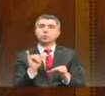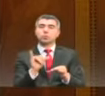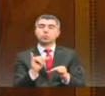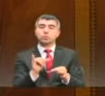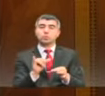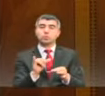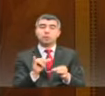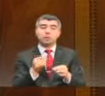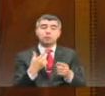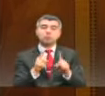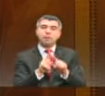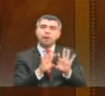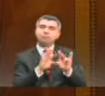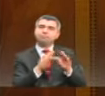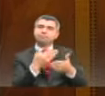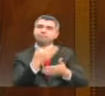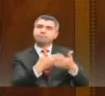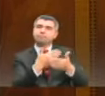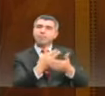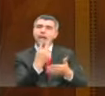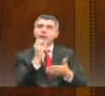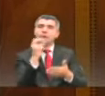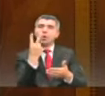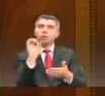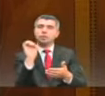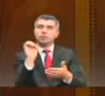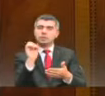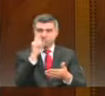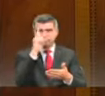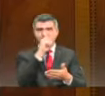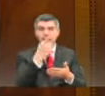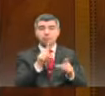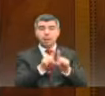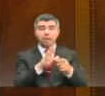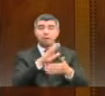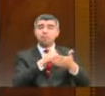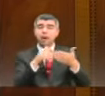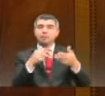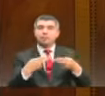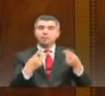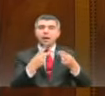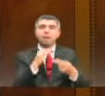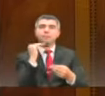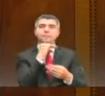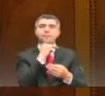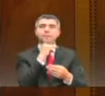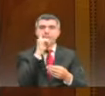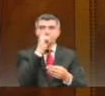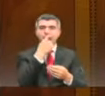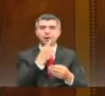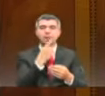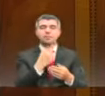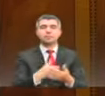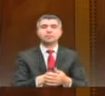الرقمية، عندنا المغرب الرقمي 2020، هي خطة موجودة بدأت غادي نسرعوا التنفيذ ديالها والتطبيق ديالها